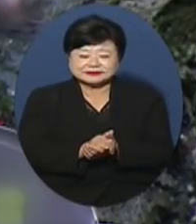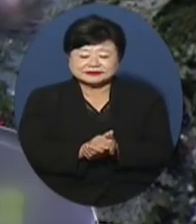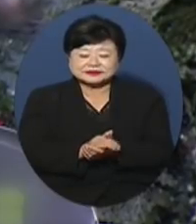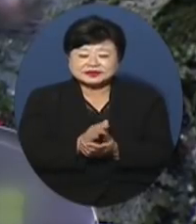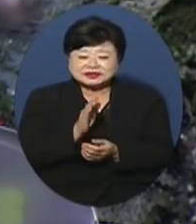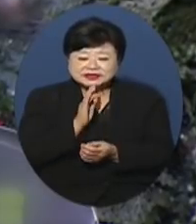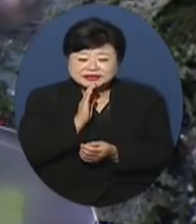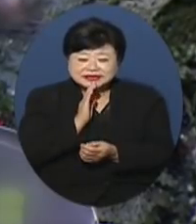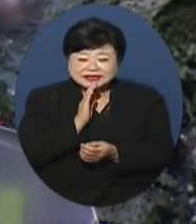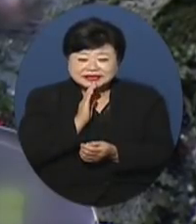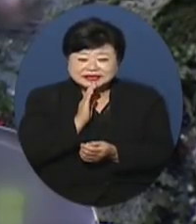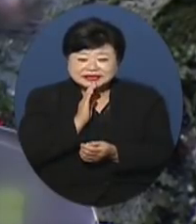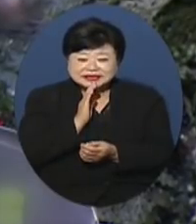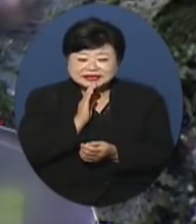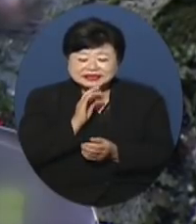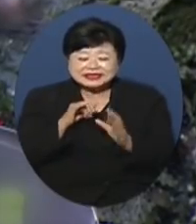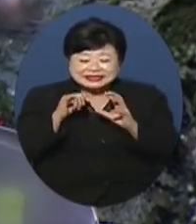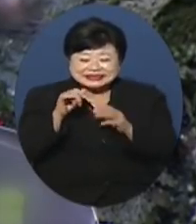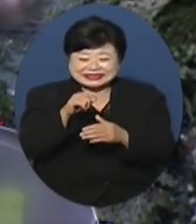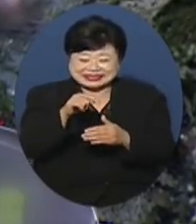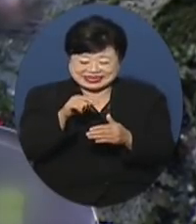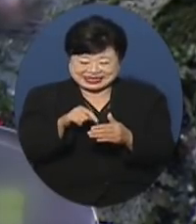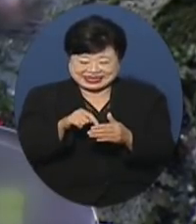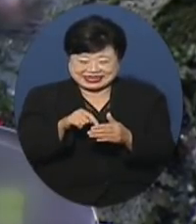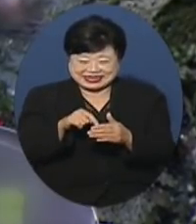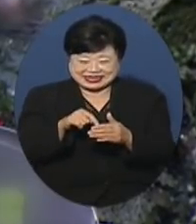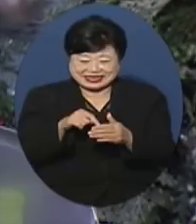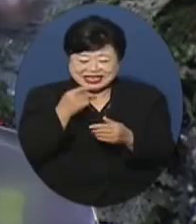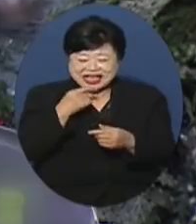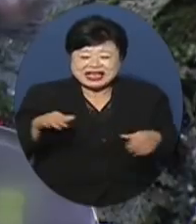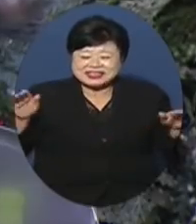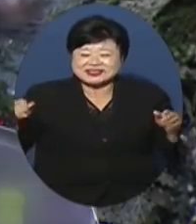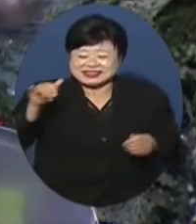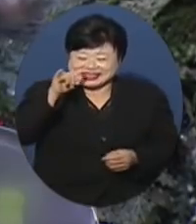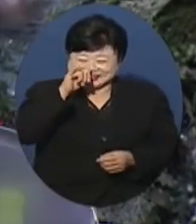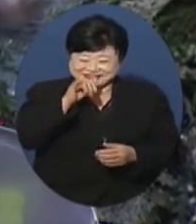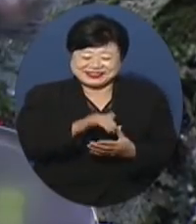진짜로 이 세상에 천사가 있다요.